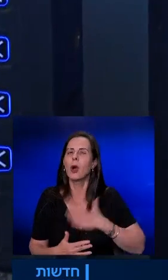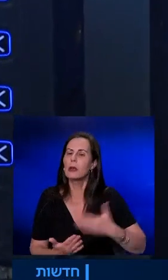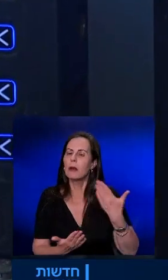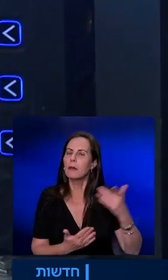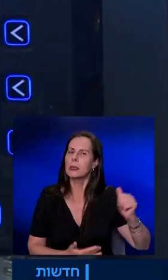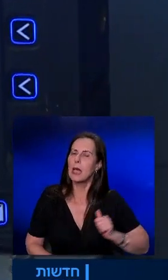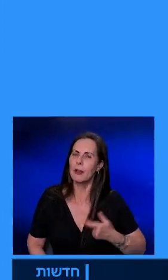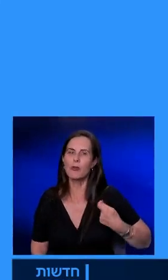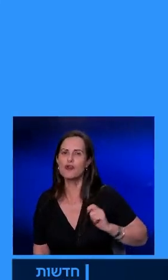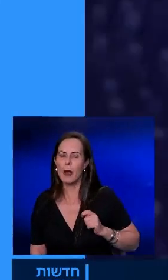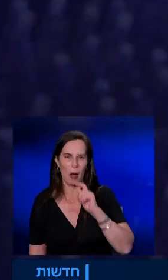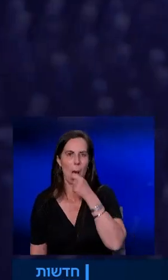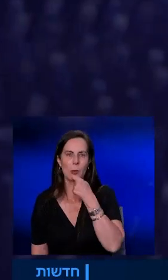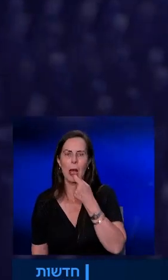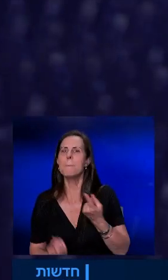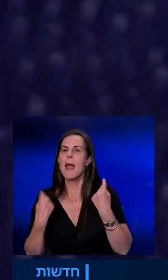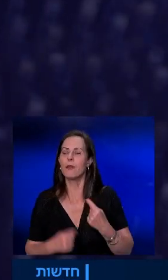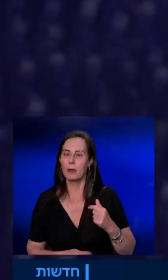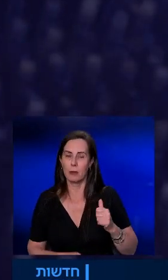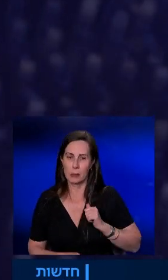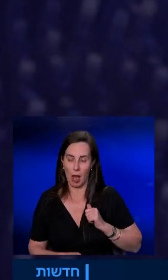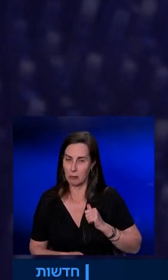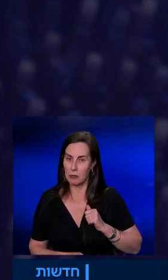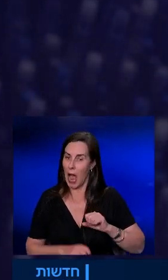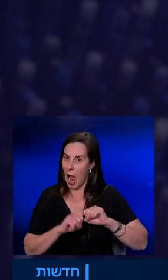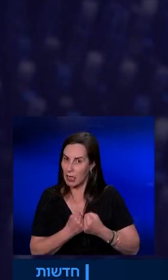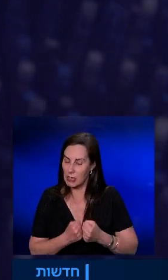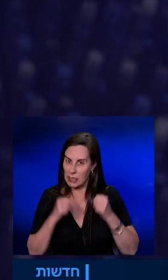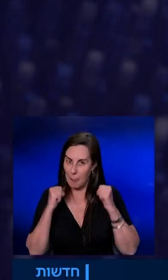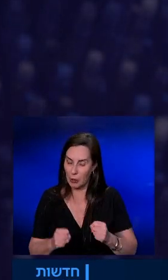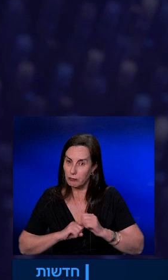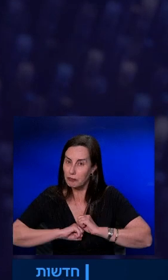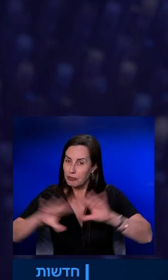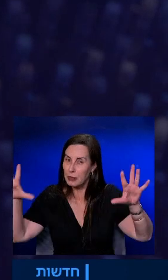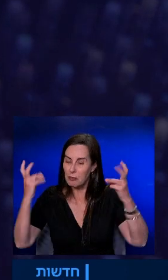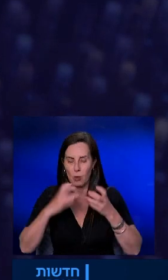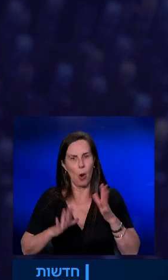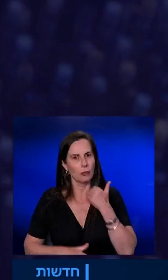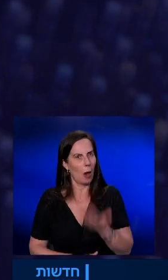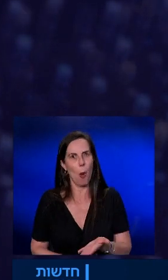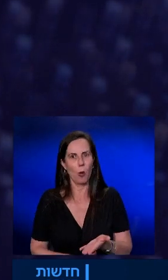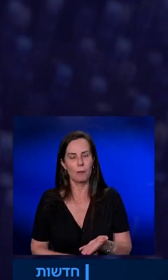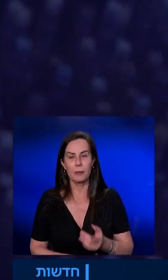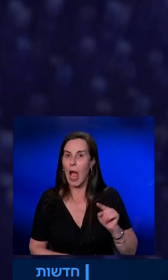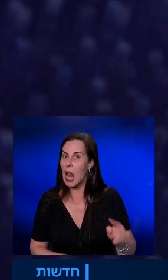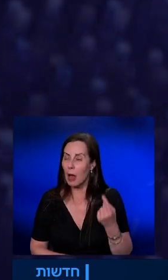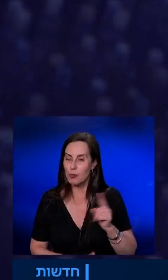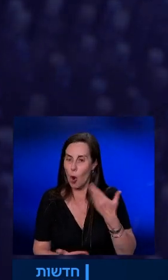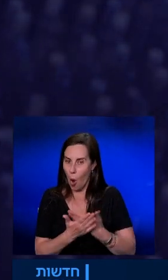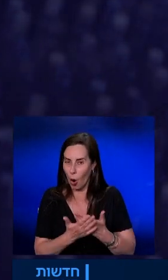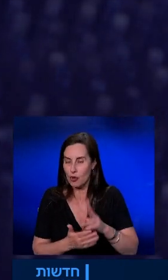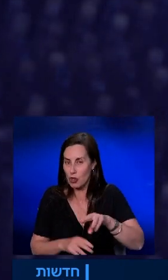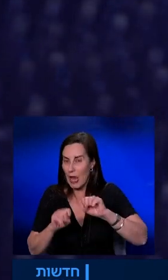מצהל, מהשבק ומהמוסד. בצהל השיבו, פוטנציאל הנזק הביטחוני בפרסום המידע חמור מאוד, למרות שלא הוכח שנגרם